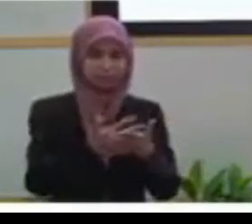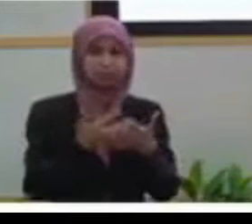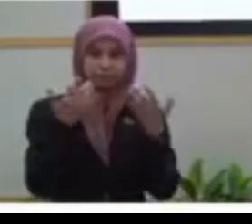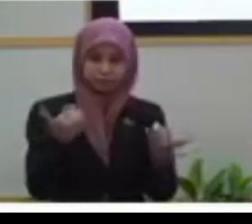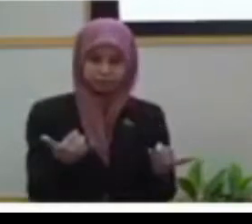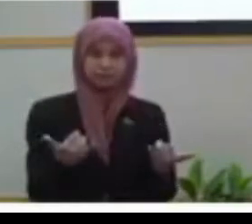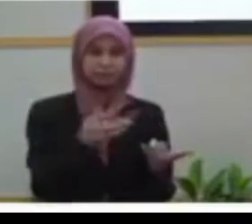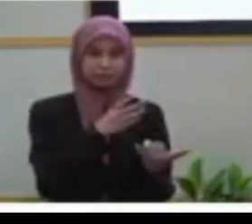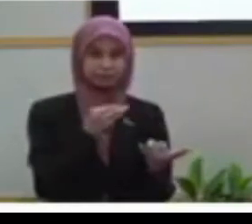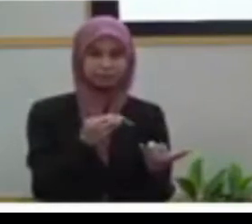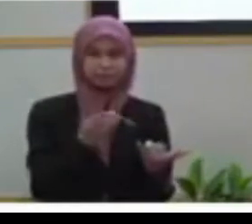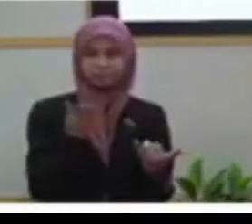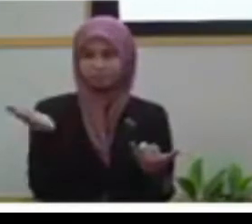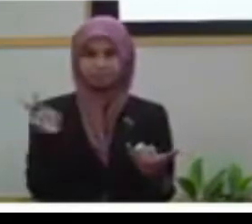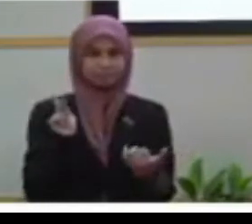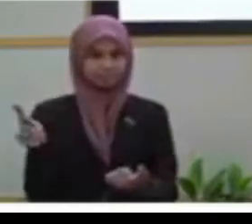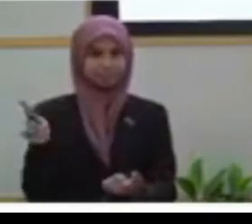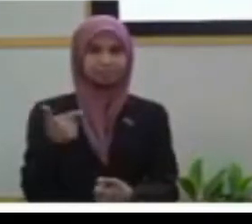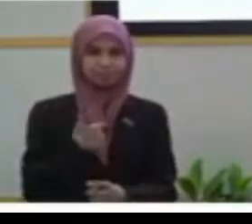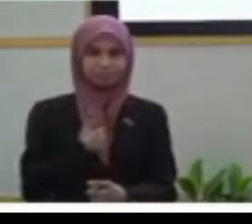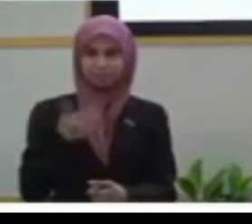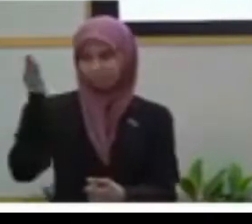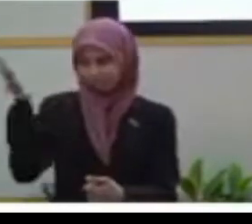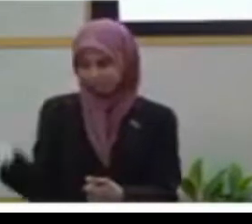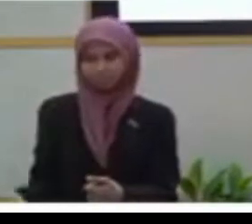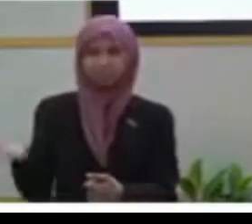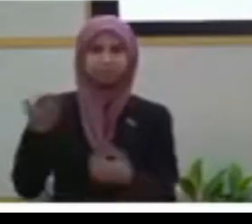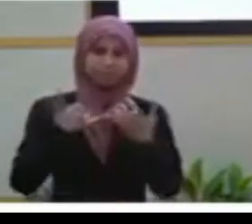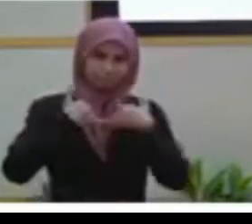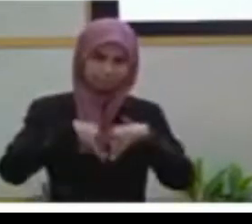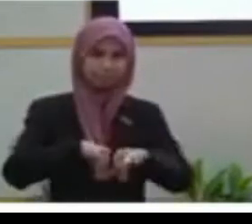di sebelah kanan saya, beliau